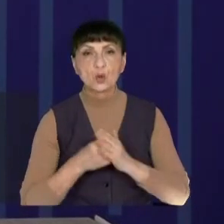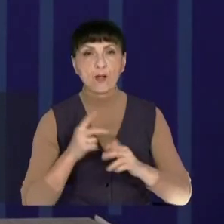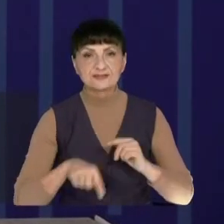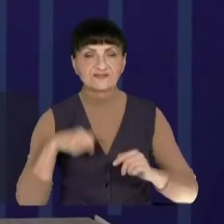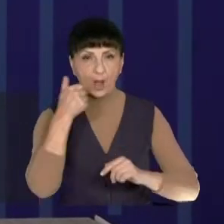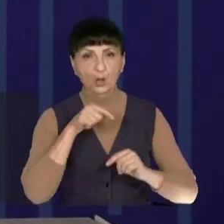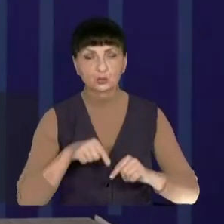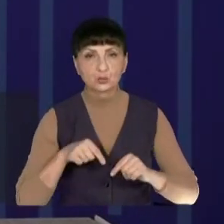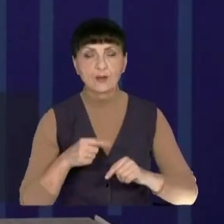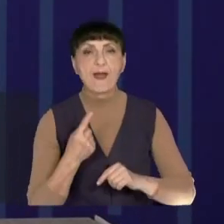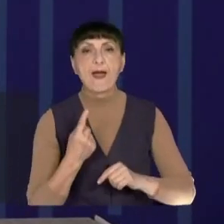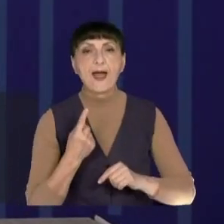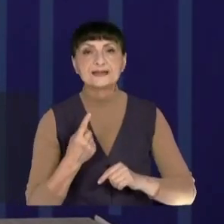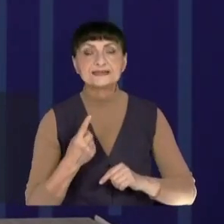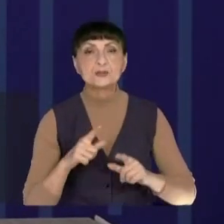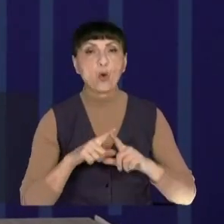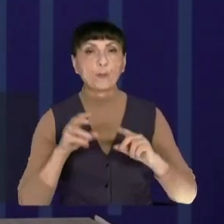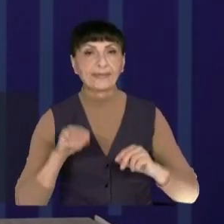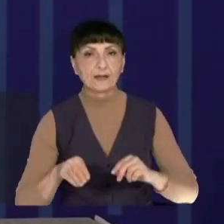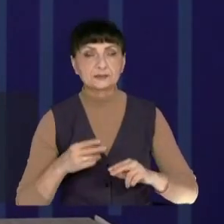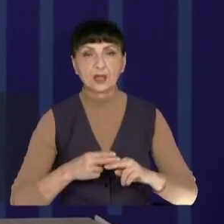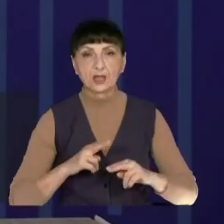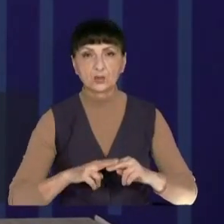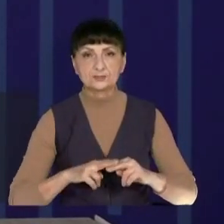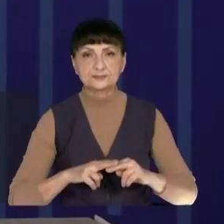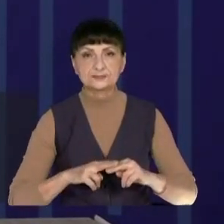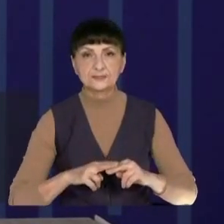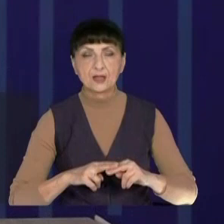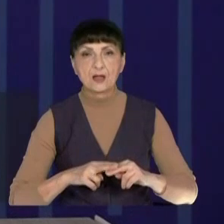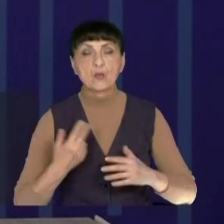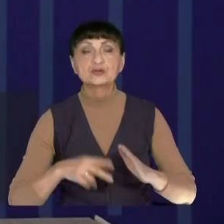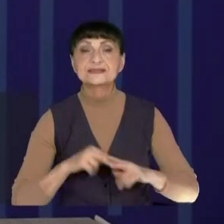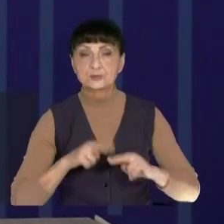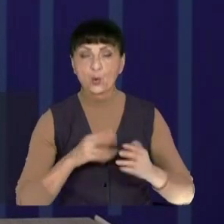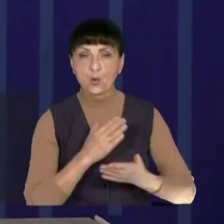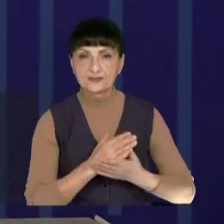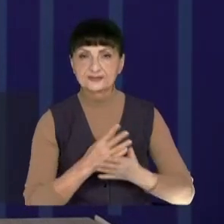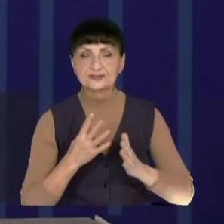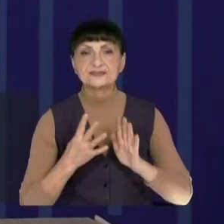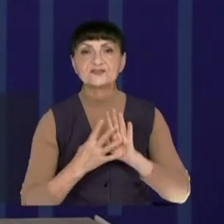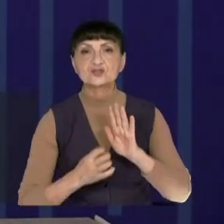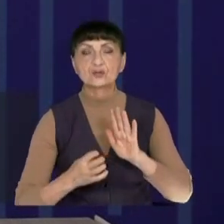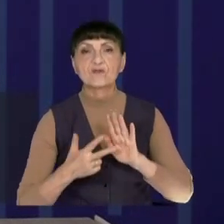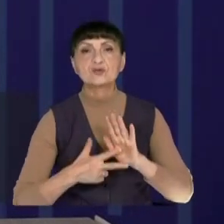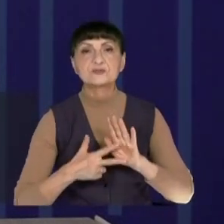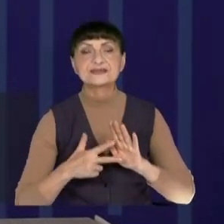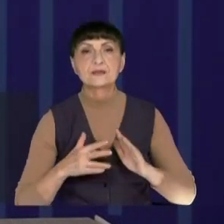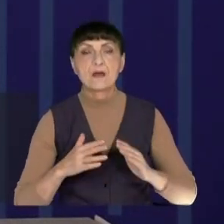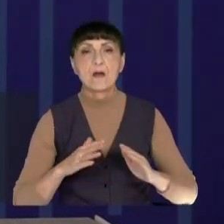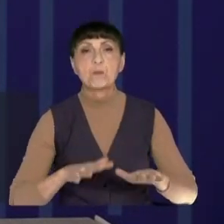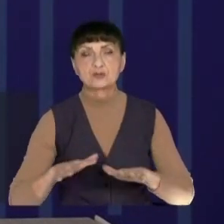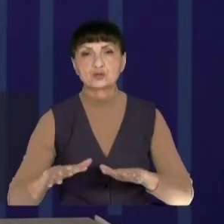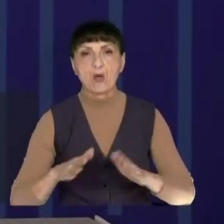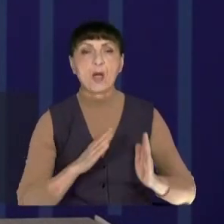То есть здесь один объект, это один объект строится на 980 койко-мест, это